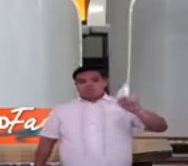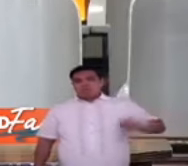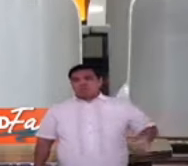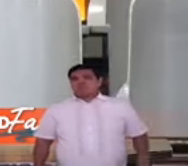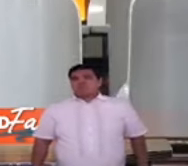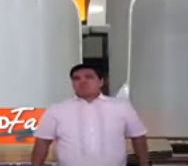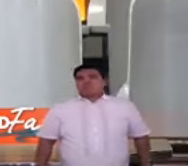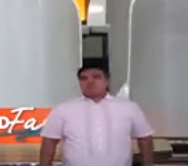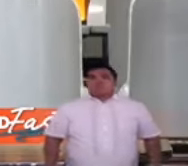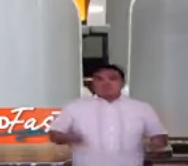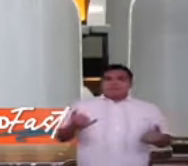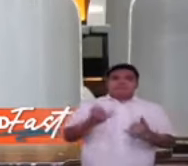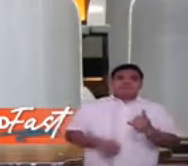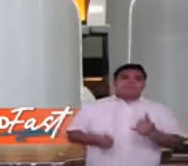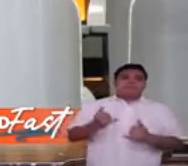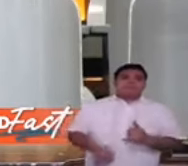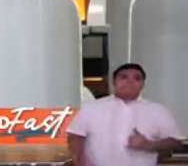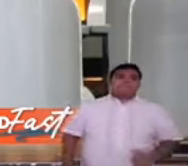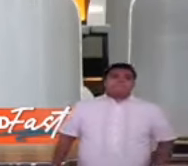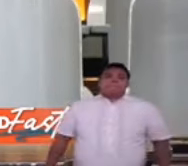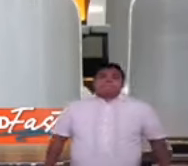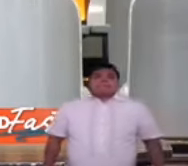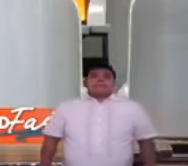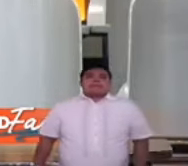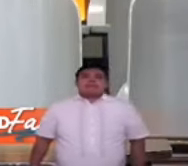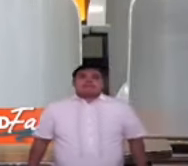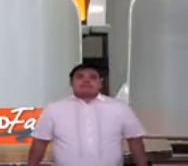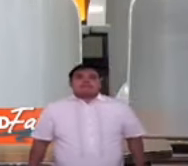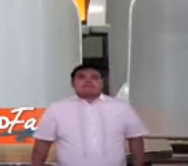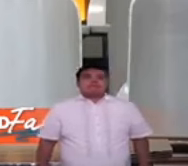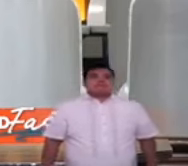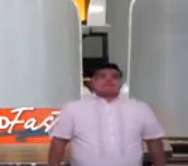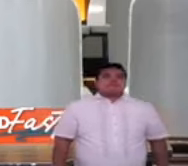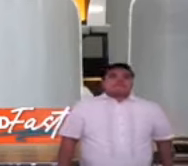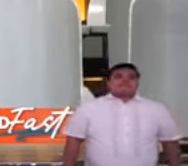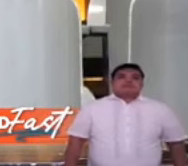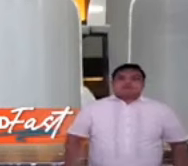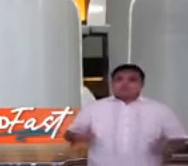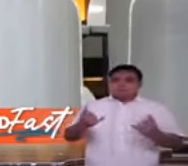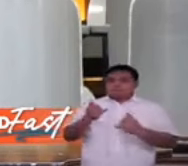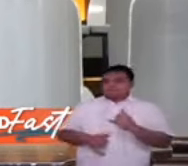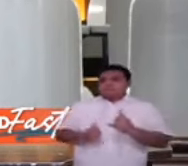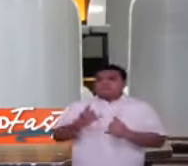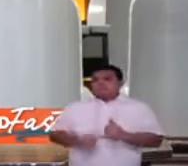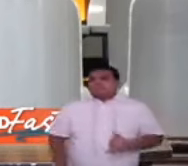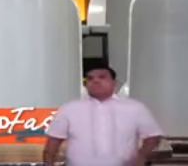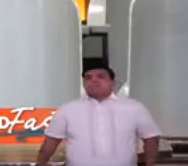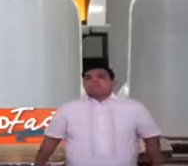Okay? Lastly, I still have something here, but I believe we need to end this lesson this